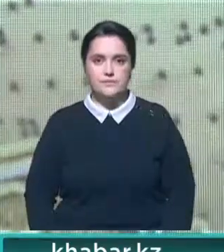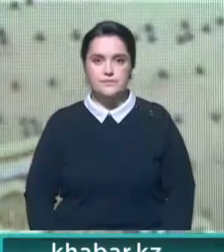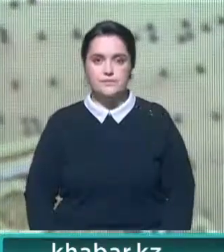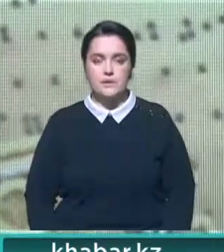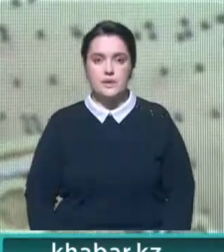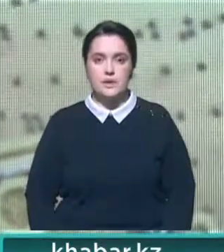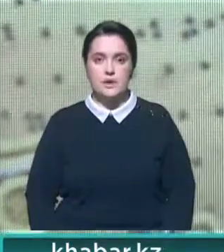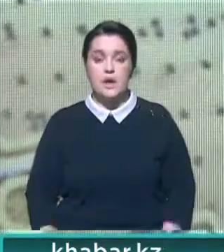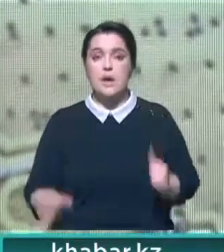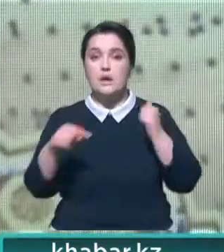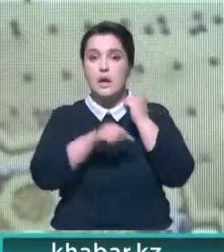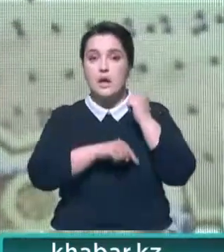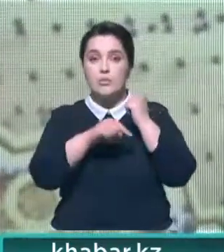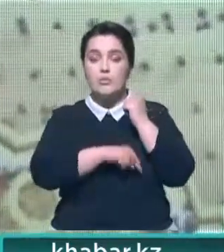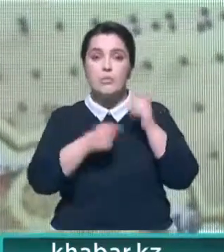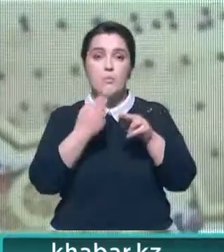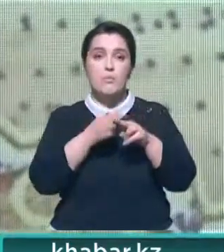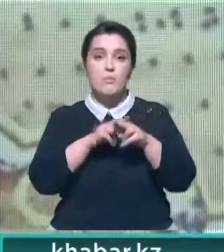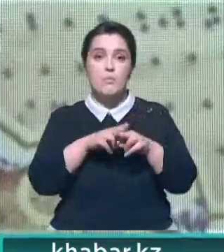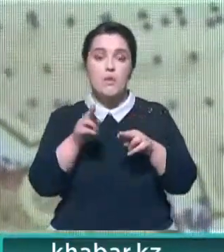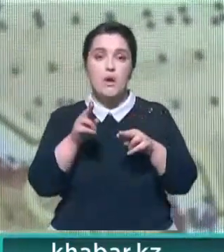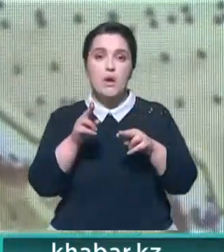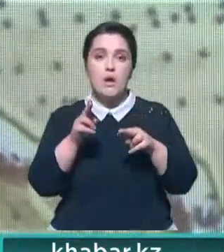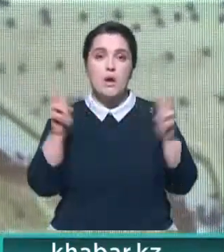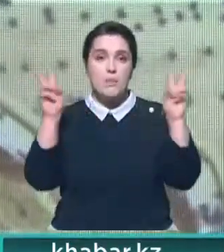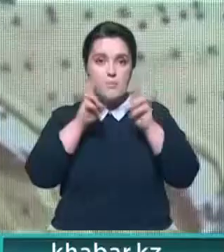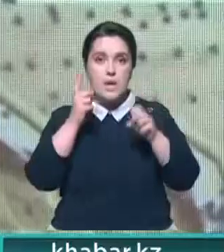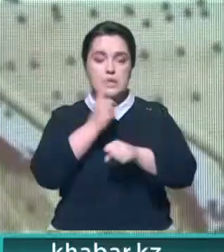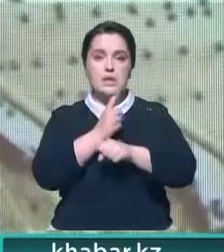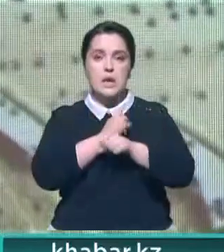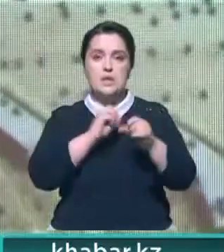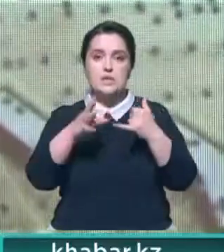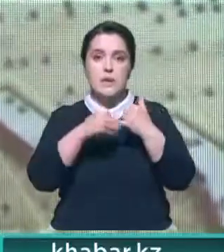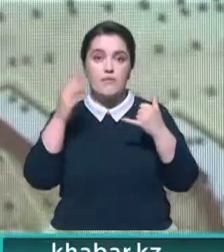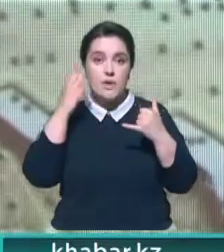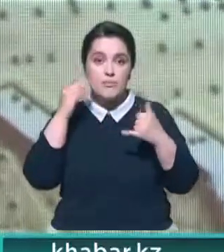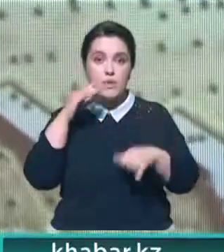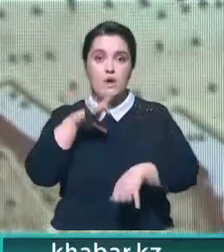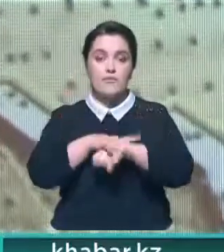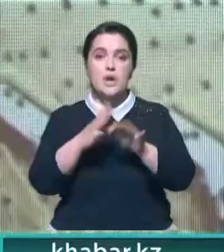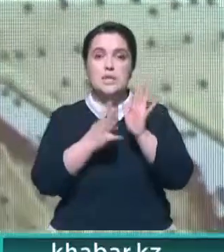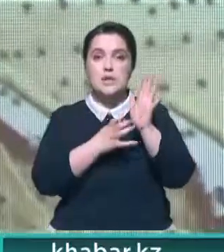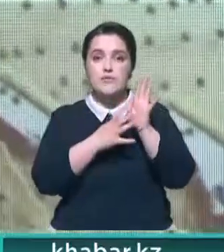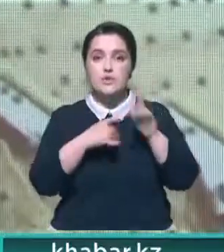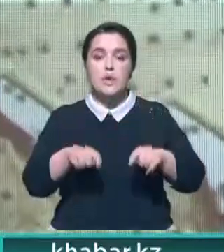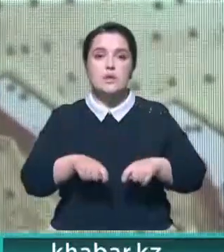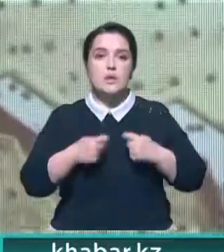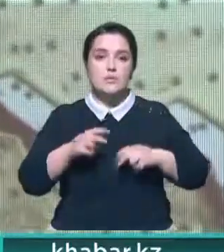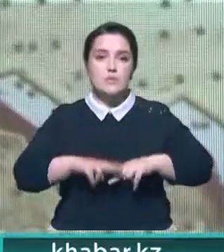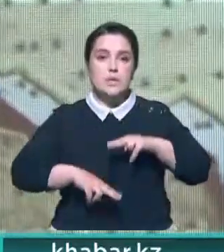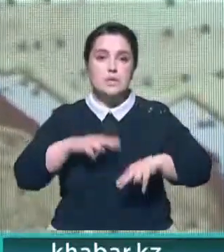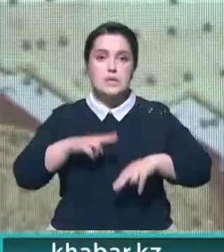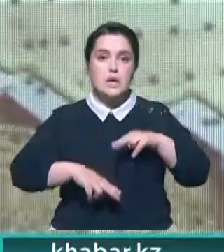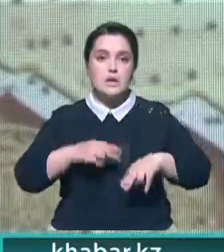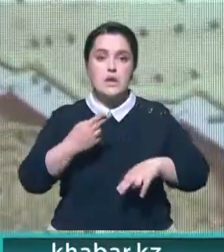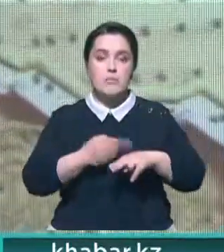Другим темам. Антикор проверяет выдачу земель и незаконную застройку в Алматы. Выявили более 900 фактов нарушений при строительстве